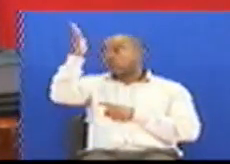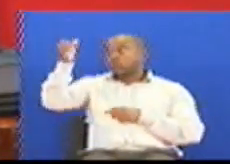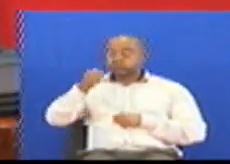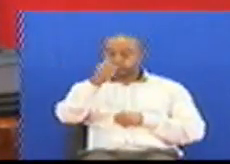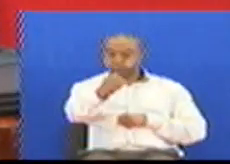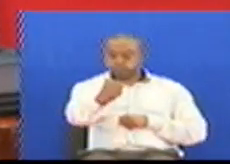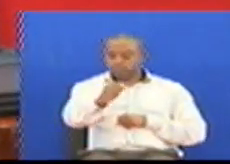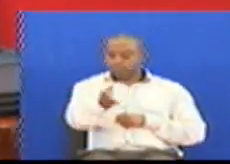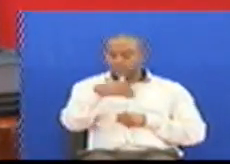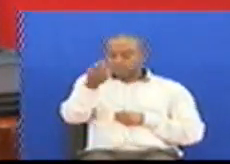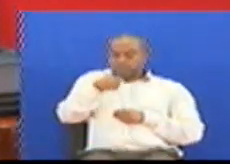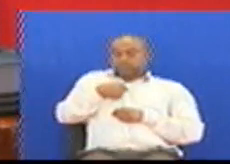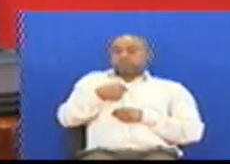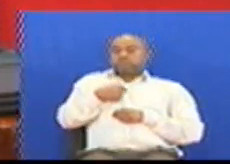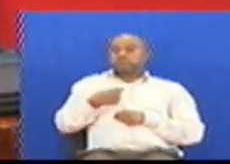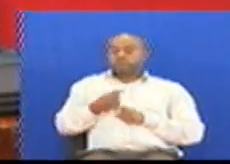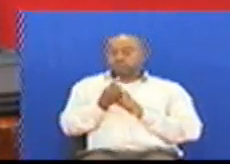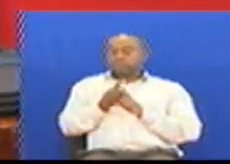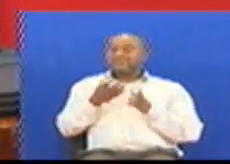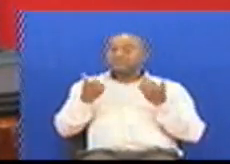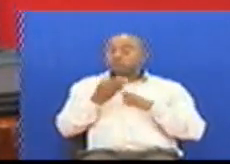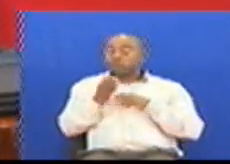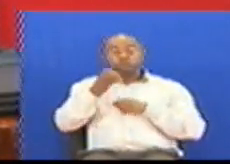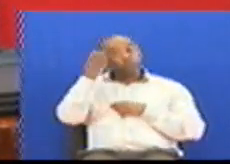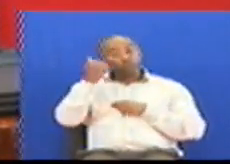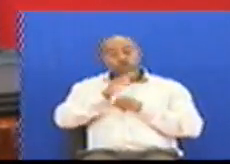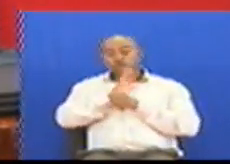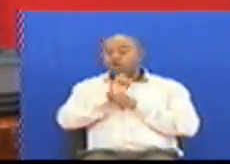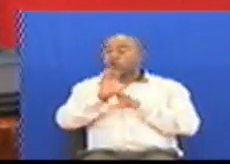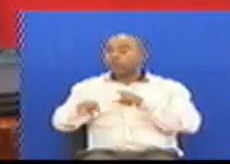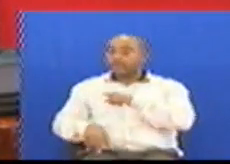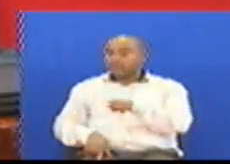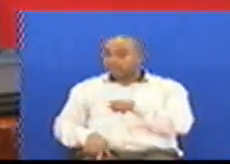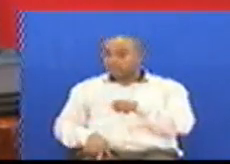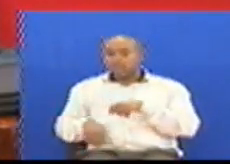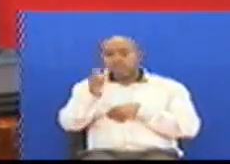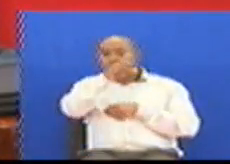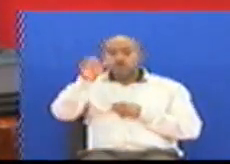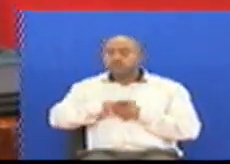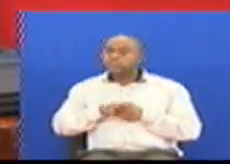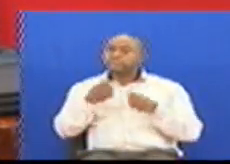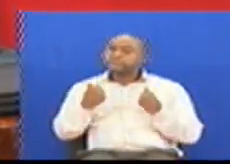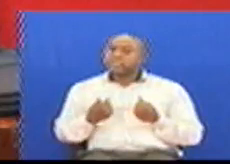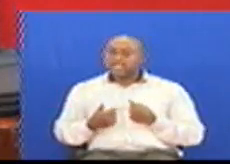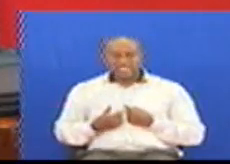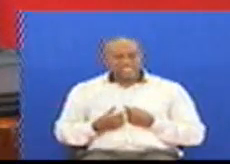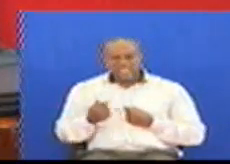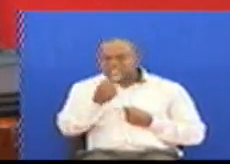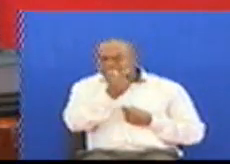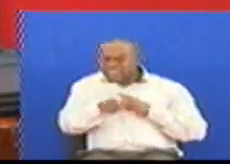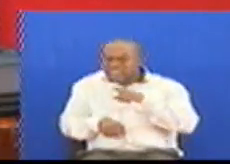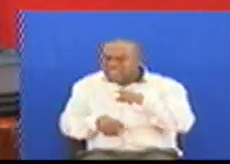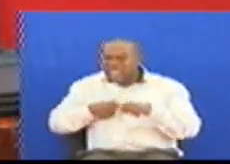mbele. Na hata katika janga hili la corona, ni wazi kabisa wengi wanamshangaa, wanaona Tanzania kama mbona sisi